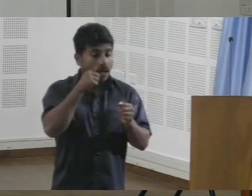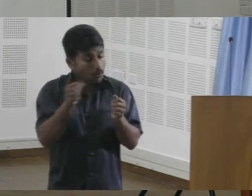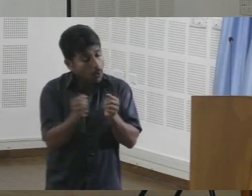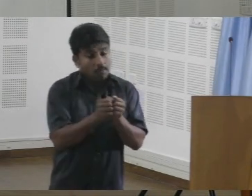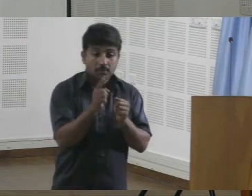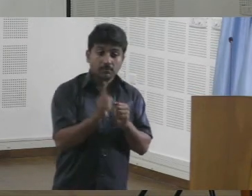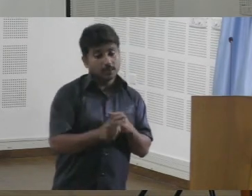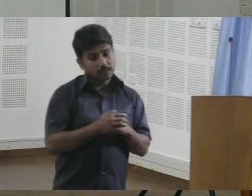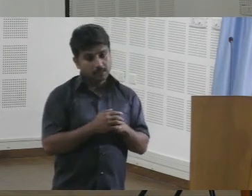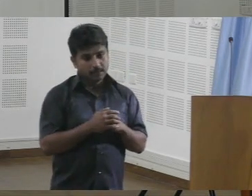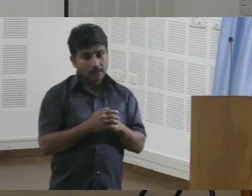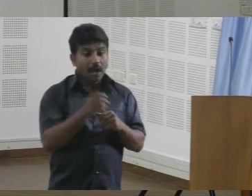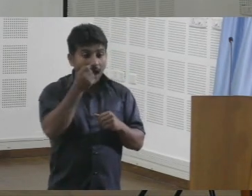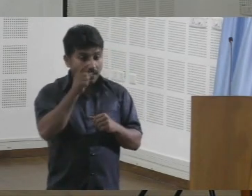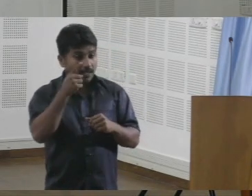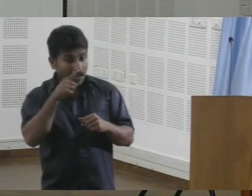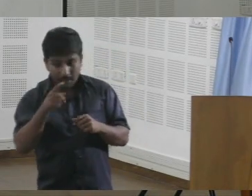ഭയങ്കര ഇമ്പോർട്ടൻ്റ് ആണ്.